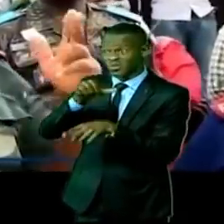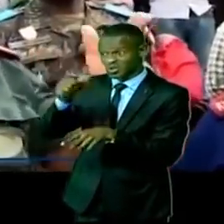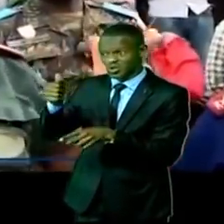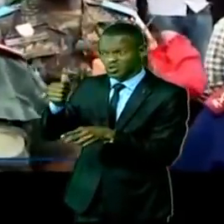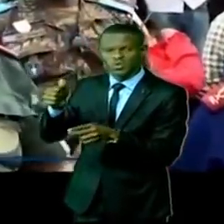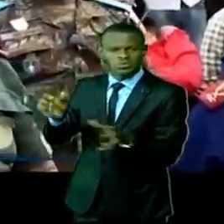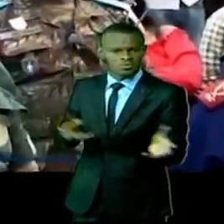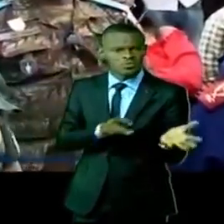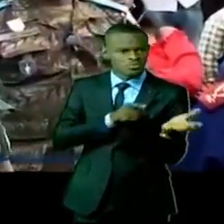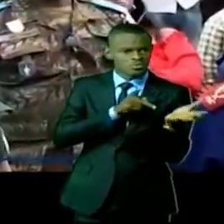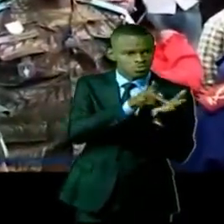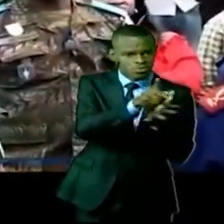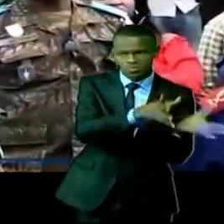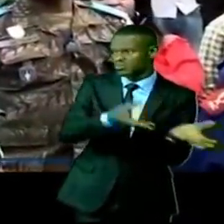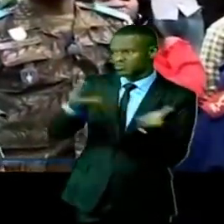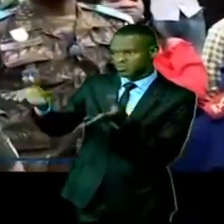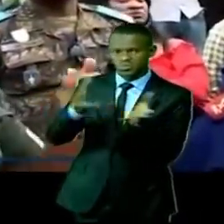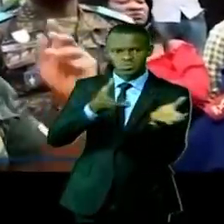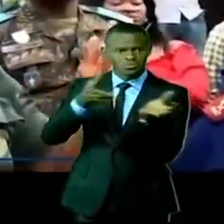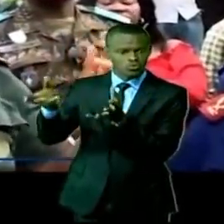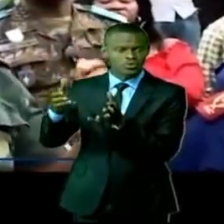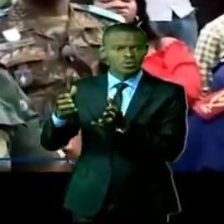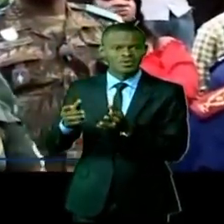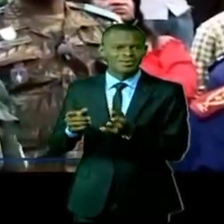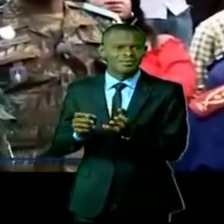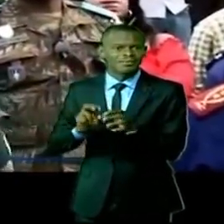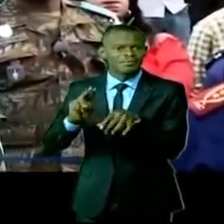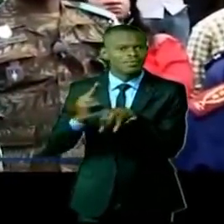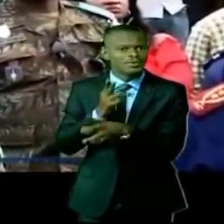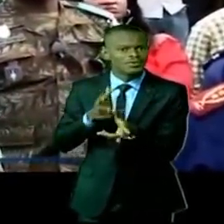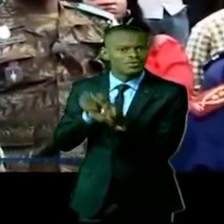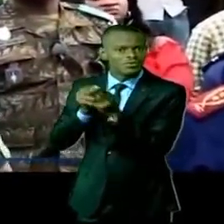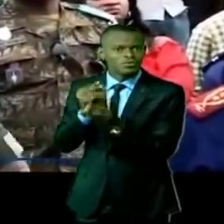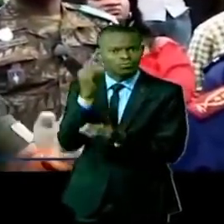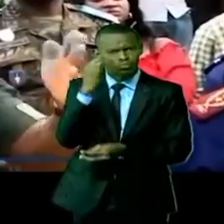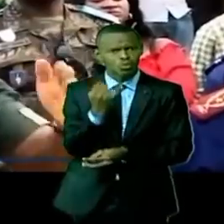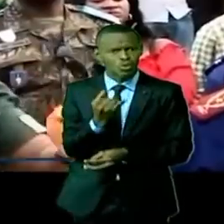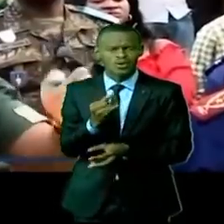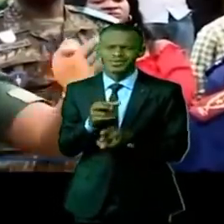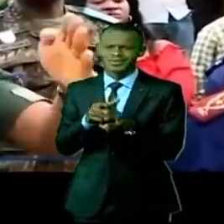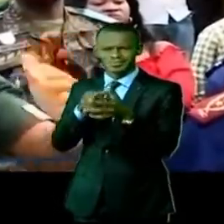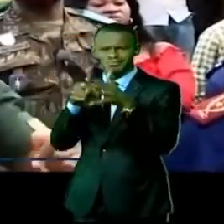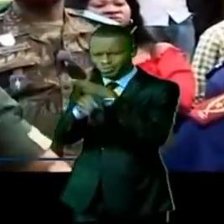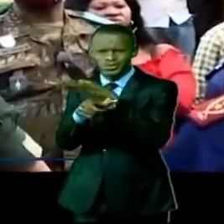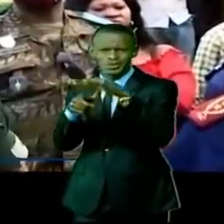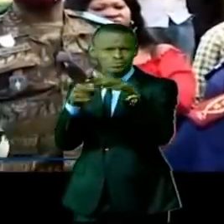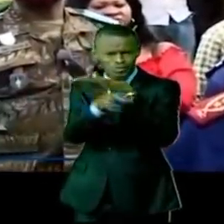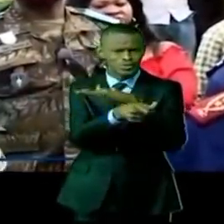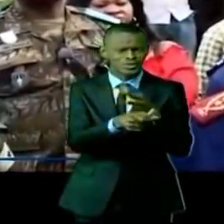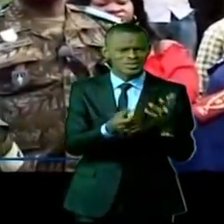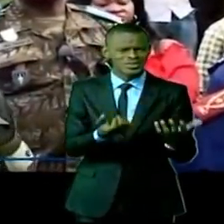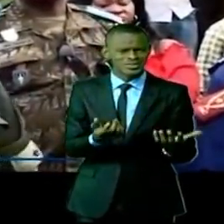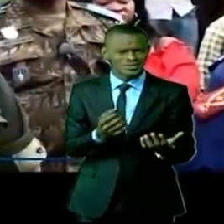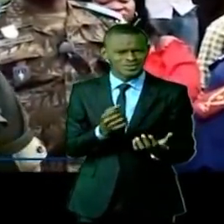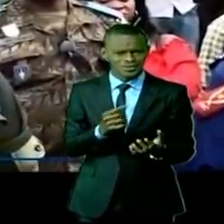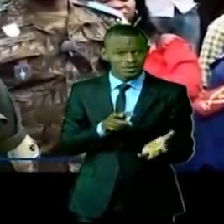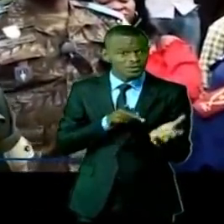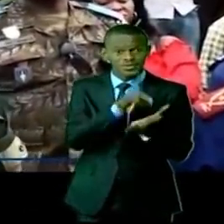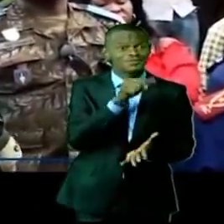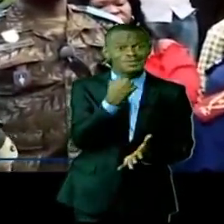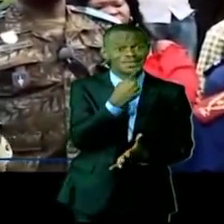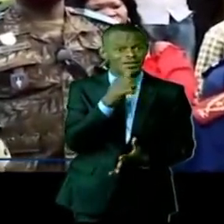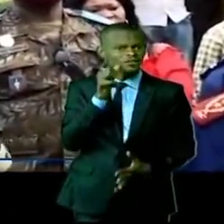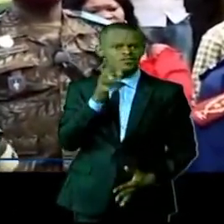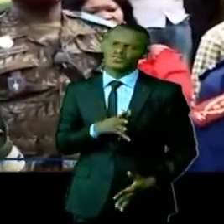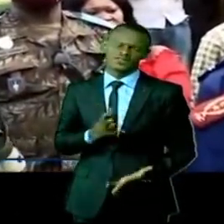qu'on tue leurs frères, qu'on tue leurs parents. Et voilà, ce sont des femmes qui font ça. C'est